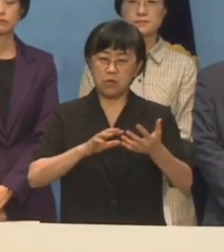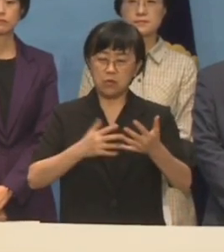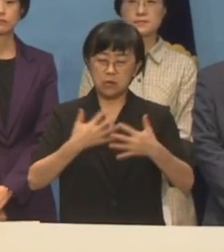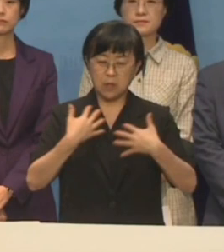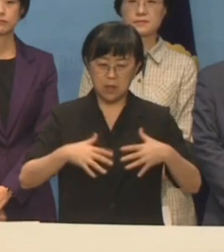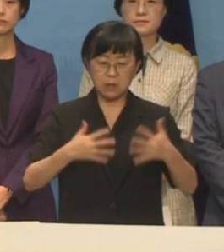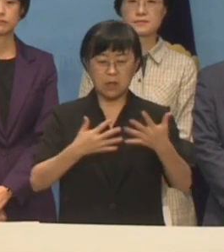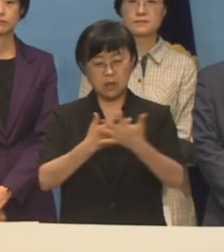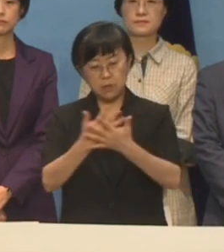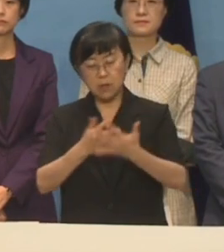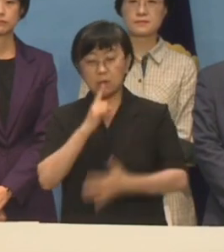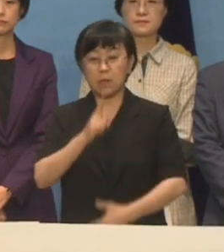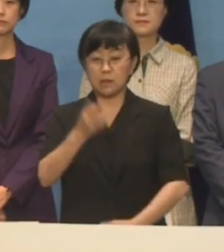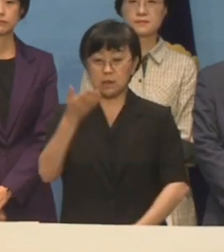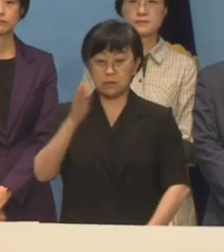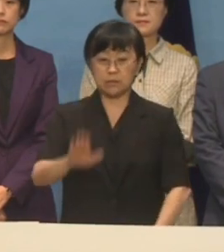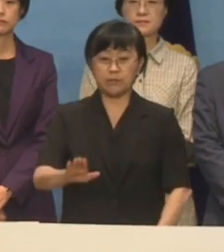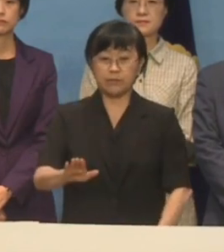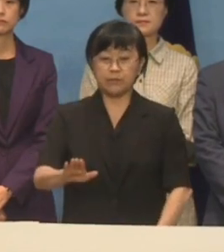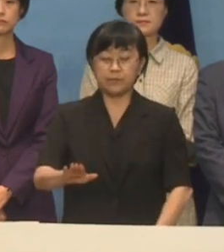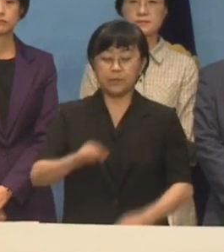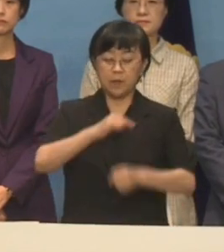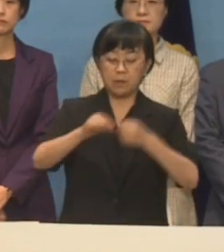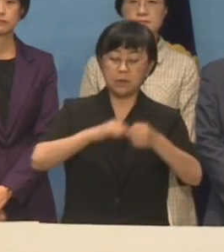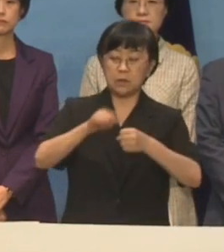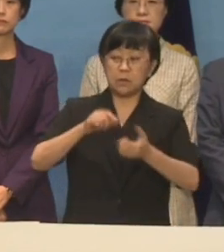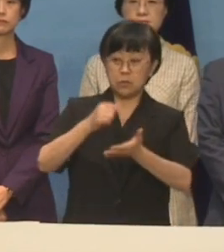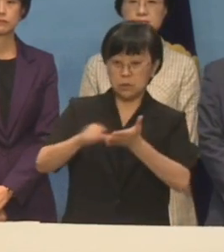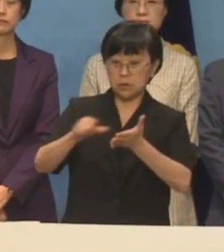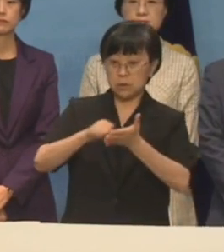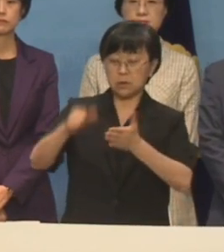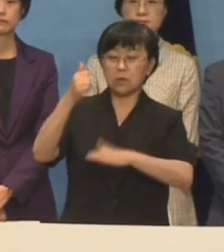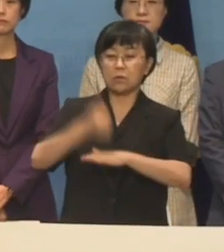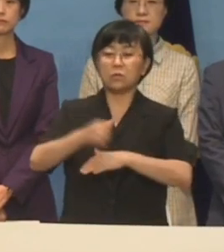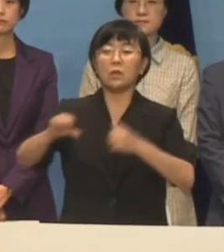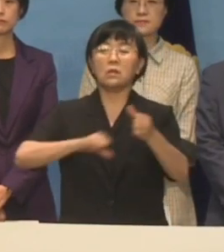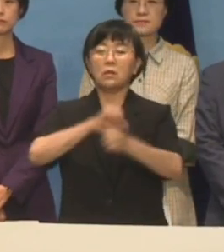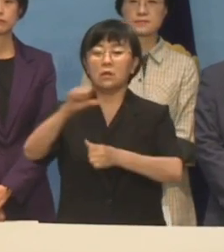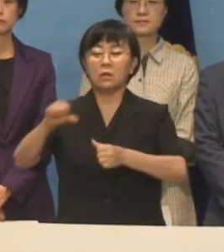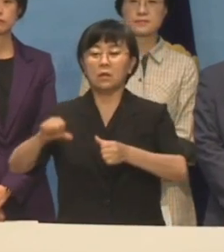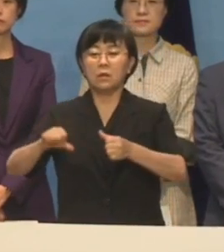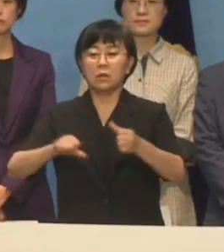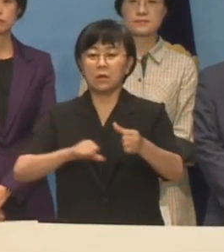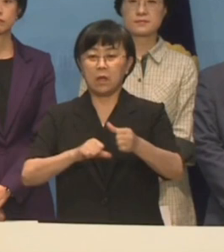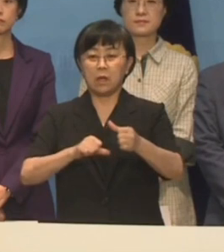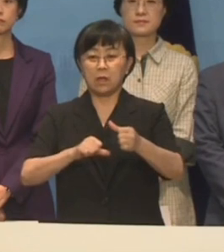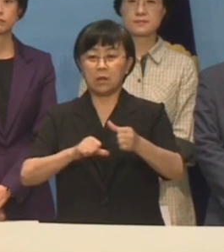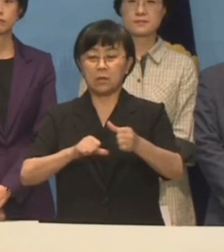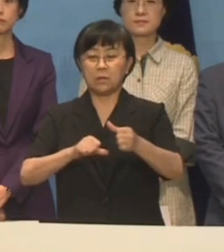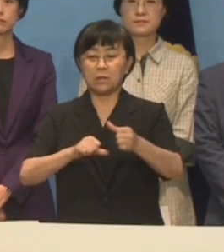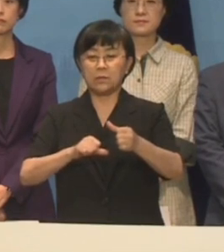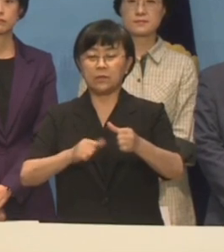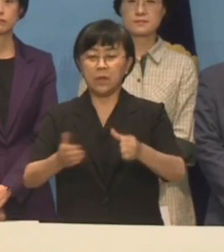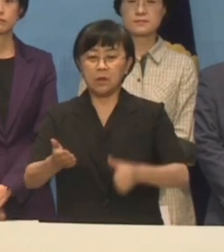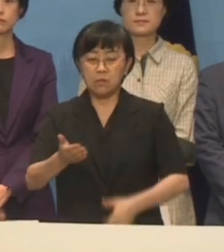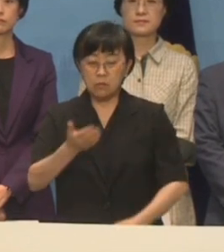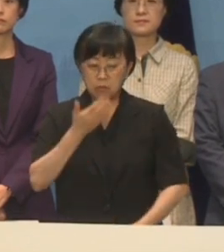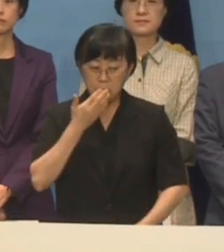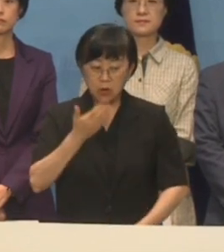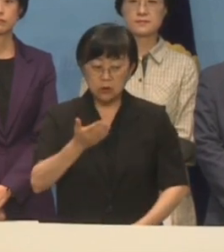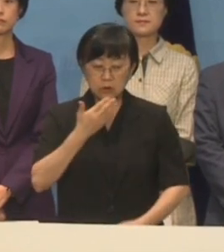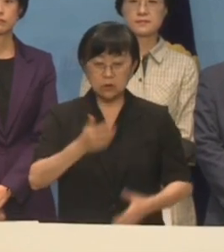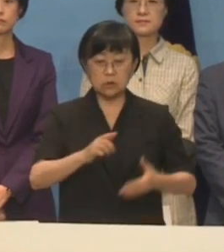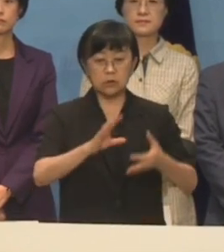미량이라고 얘기하지만 그 방사성 물질이 결국은 환경에 아무리 적게 있다 하더라도 먹이사슬을